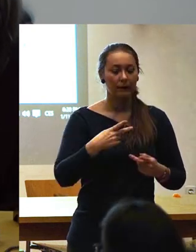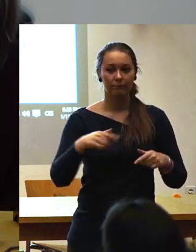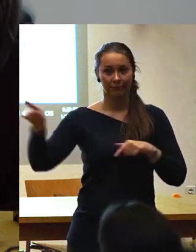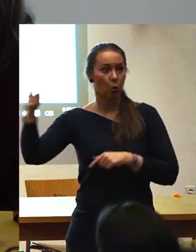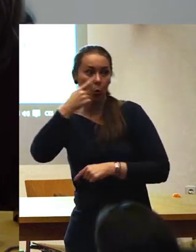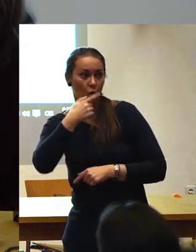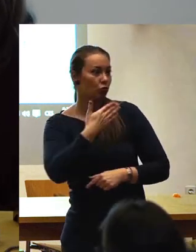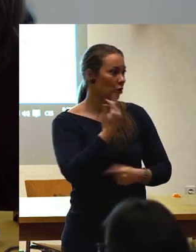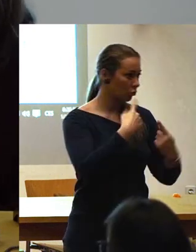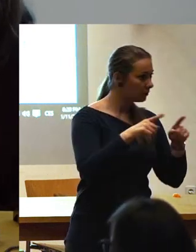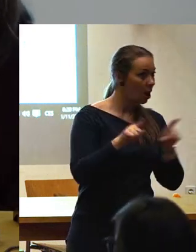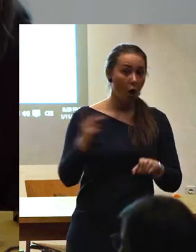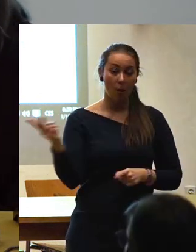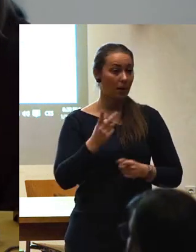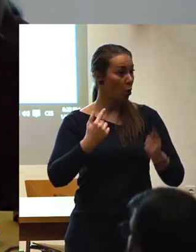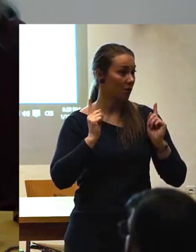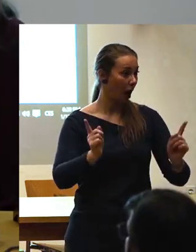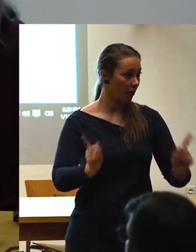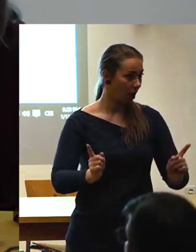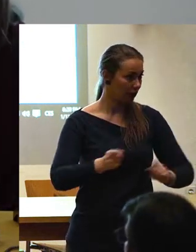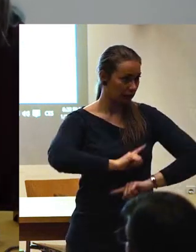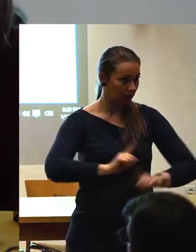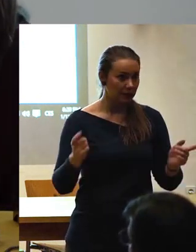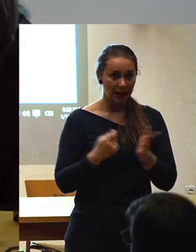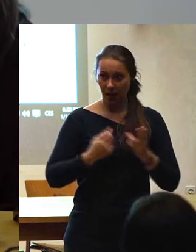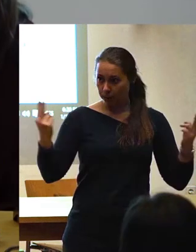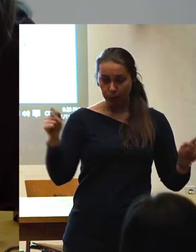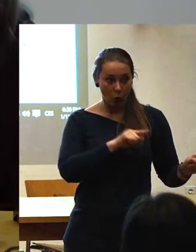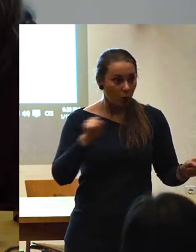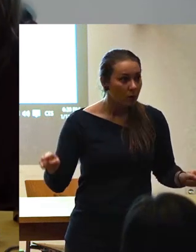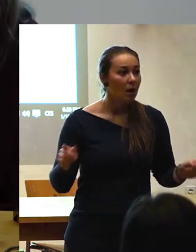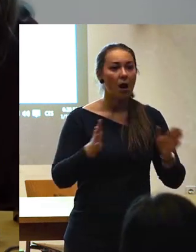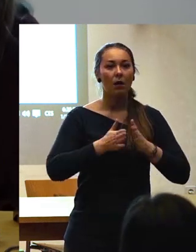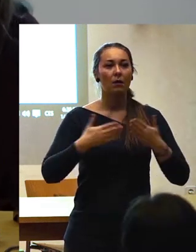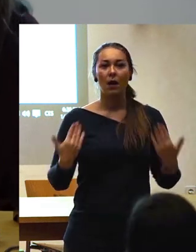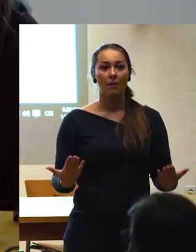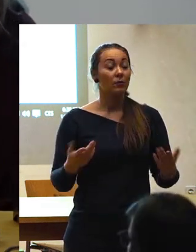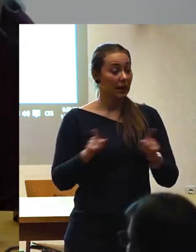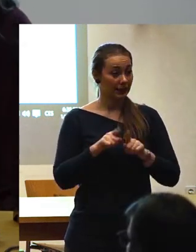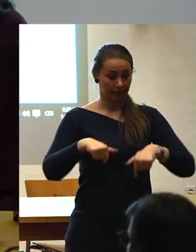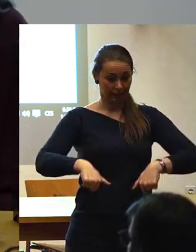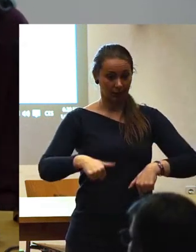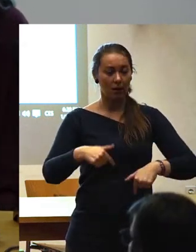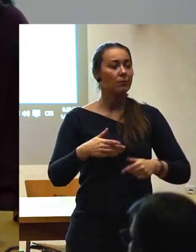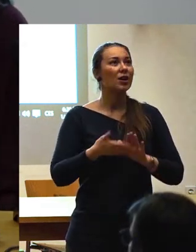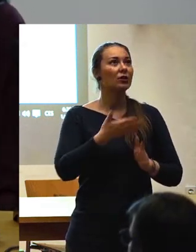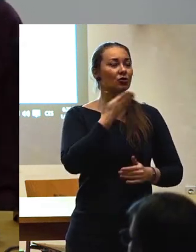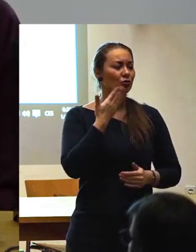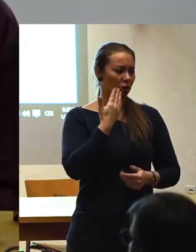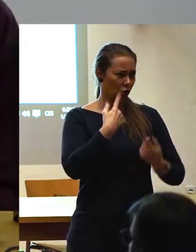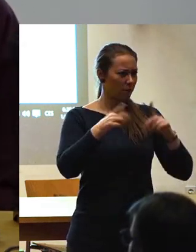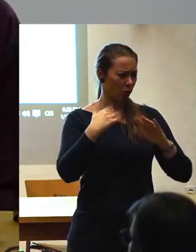zakázaný. Byly tyto debaty byly centralizované, například v Československu vznikl Svaz československých invalidů, který byl